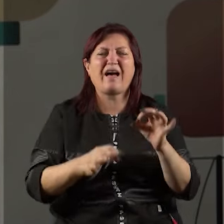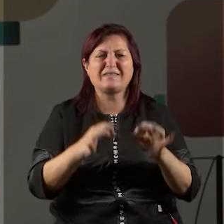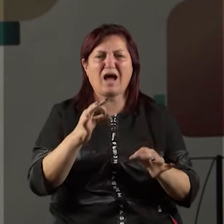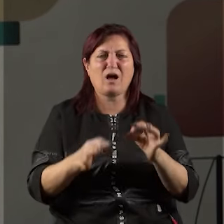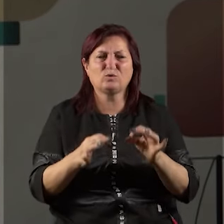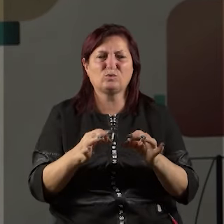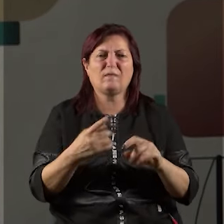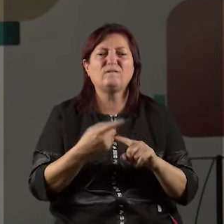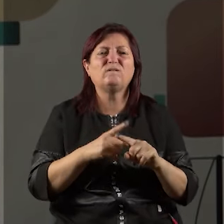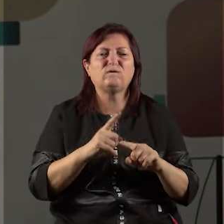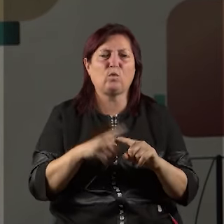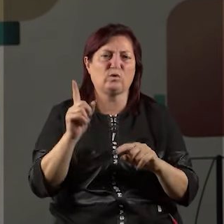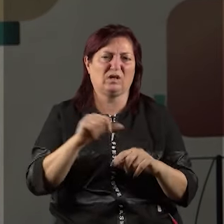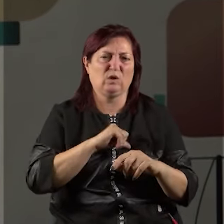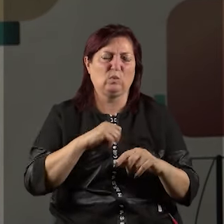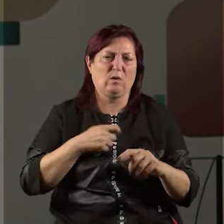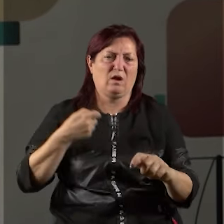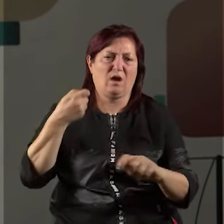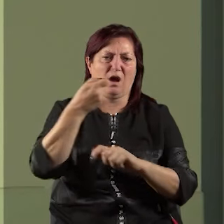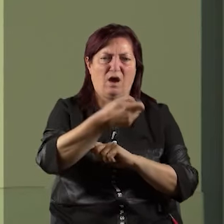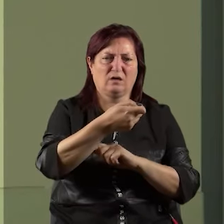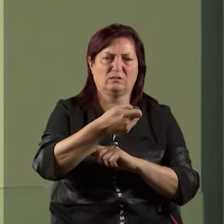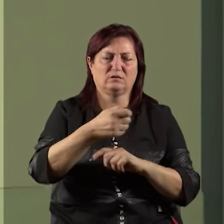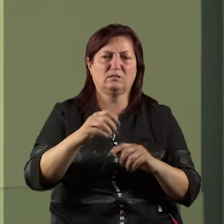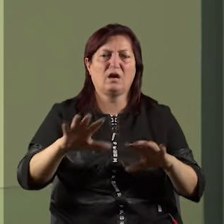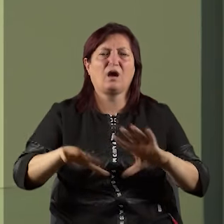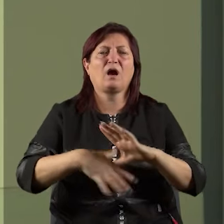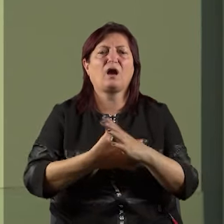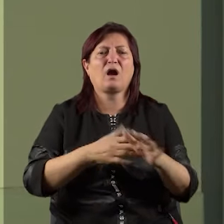դատախազությունը, որ ինքը հայց է ներկայացրել կադաստրի,